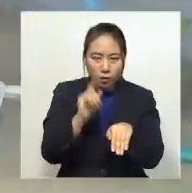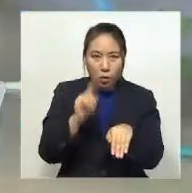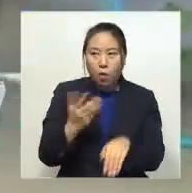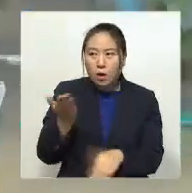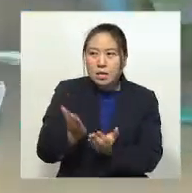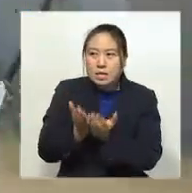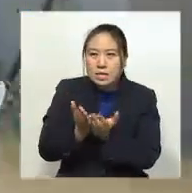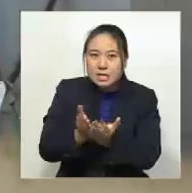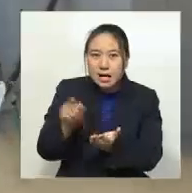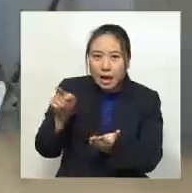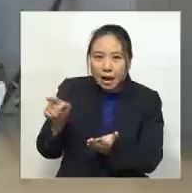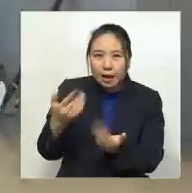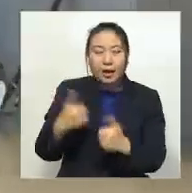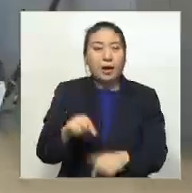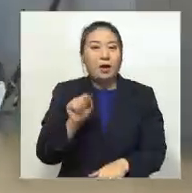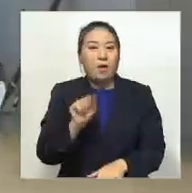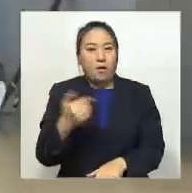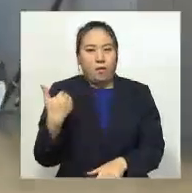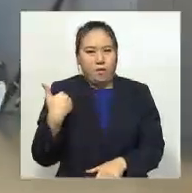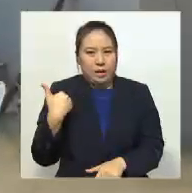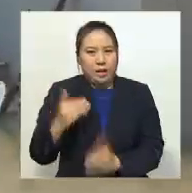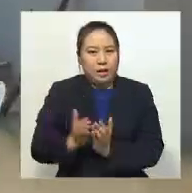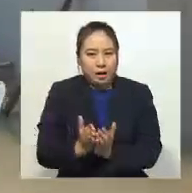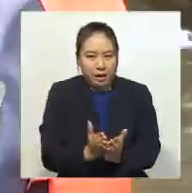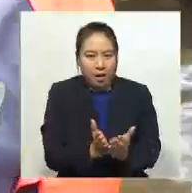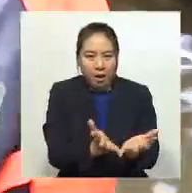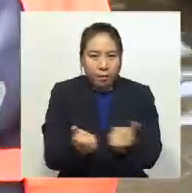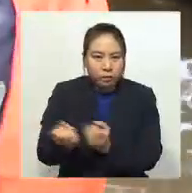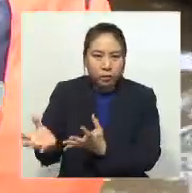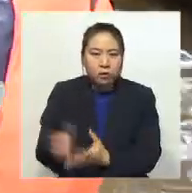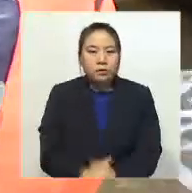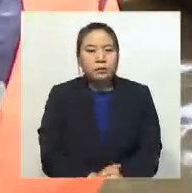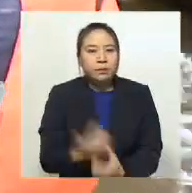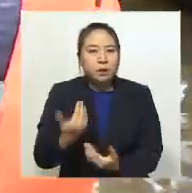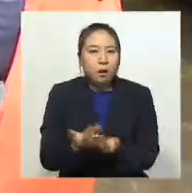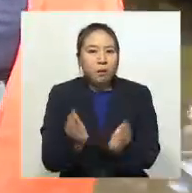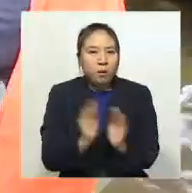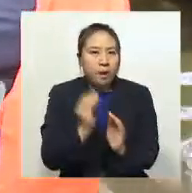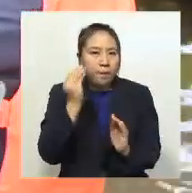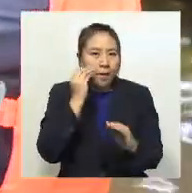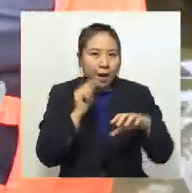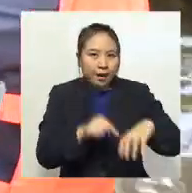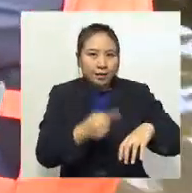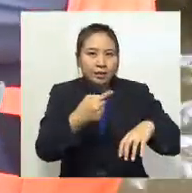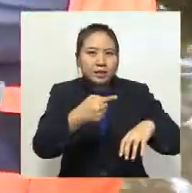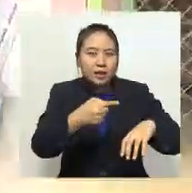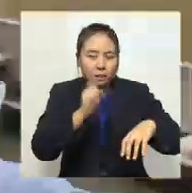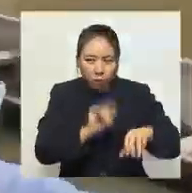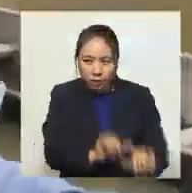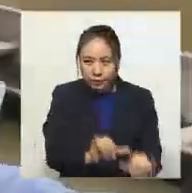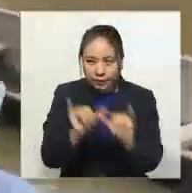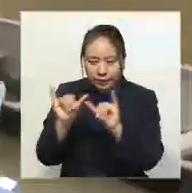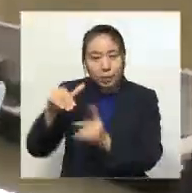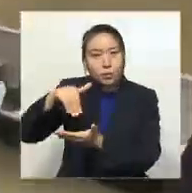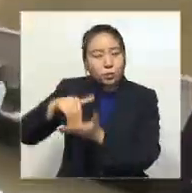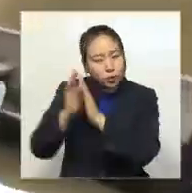ภัยและจากอำเภอโพนทองที่นำมาไว้บางครอบครัวที่เป็นบ้านชั้นเดียวก็จะต้องออกไปอยู่ที่ศูนย์อพย